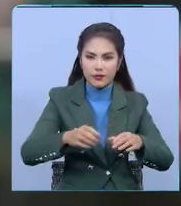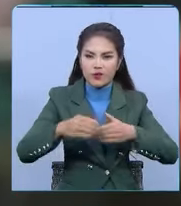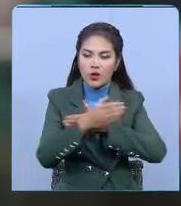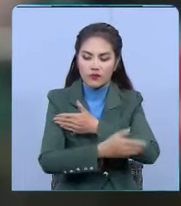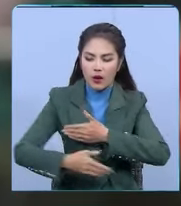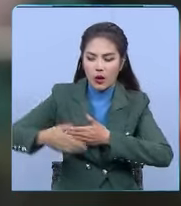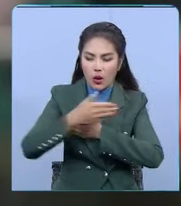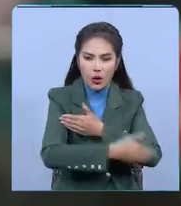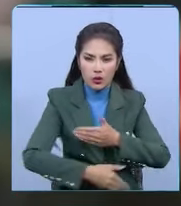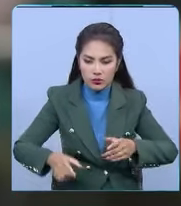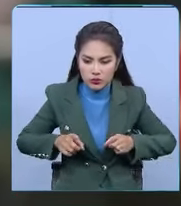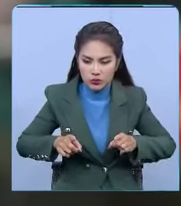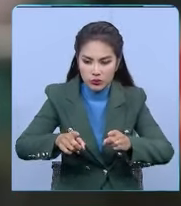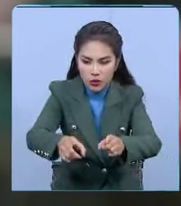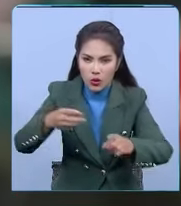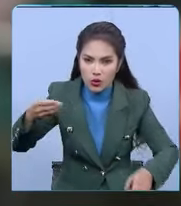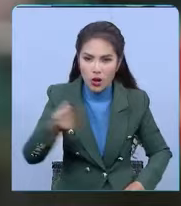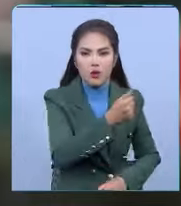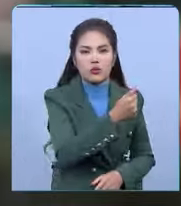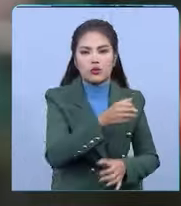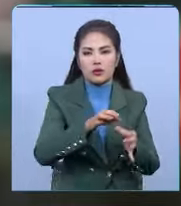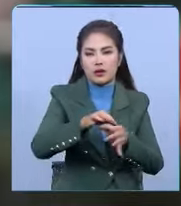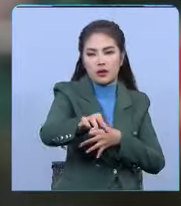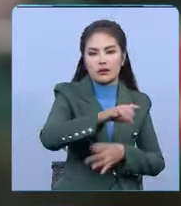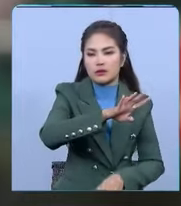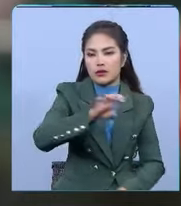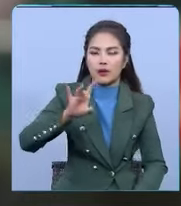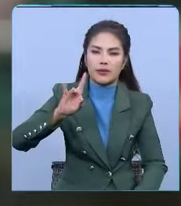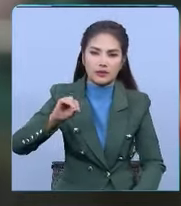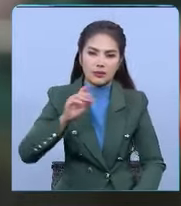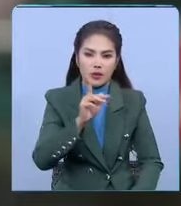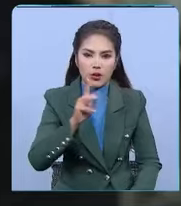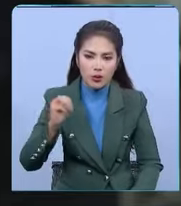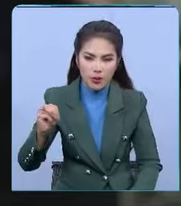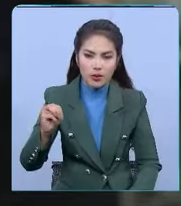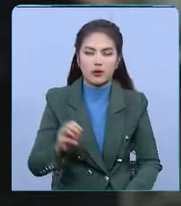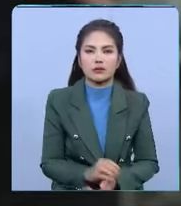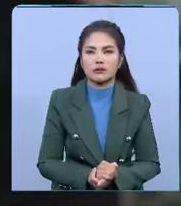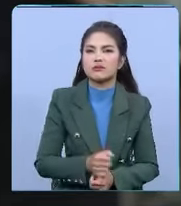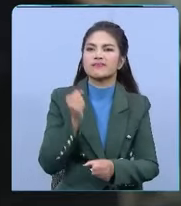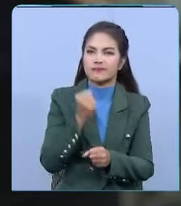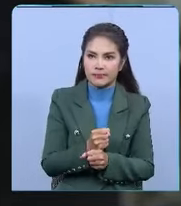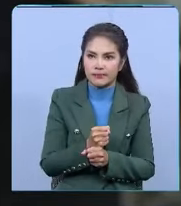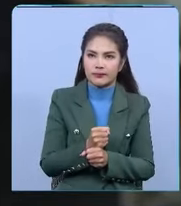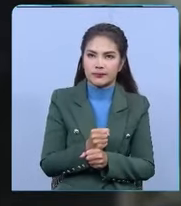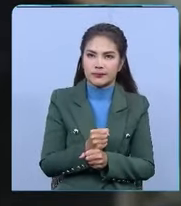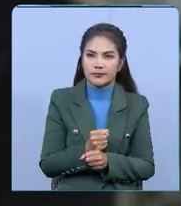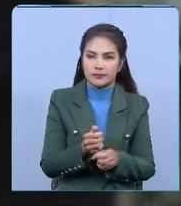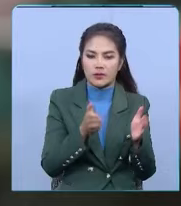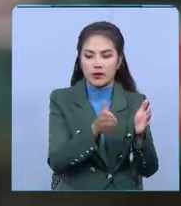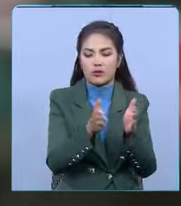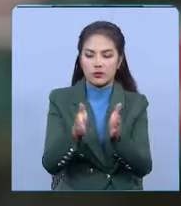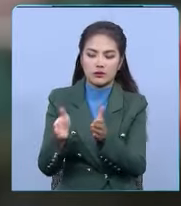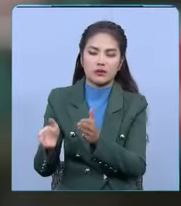คู่480กิโลเมตรแล้วก็ทำทาง8ช่องทางจราจ